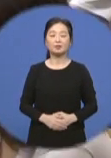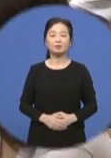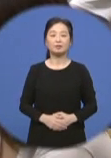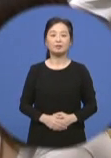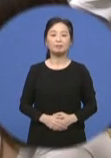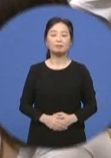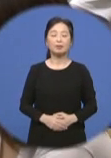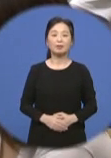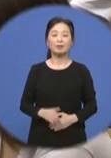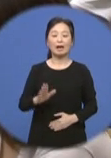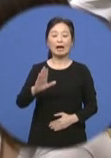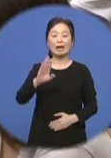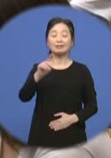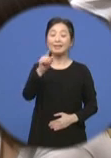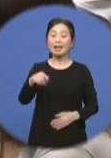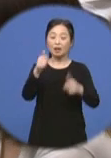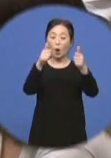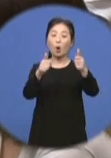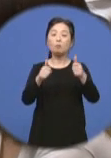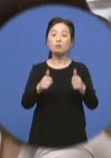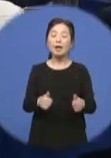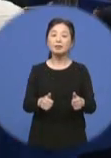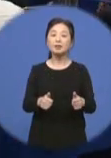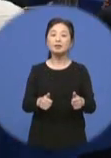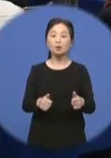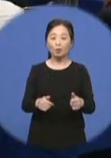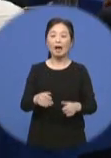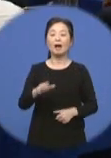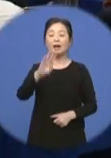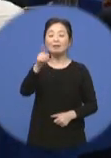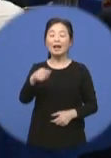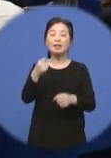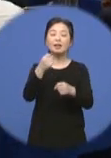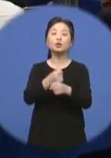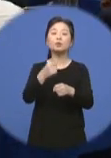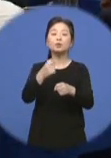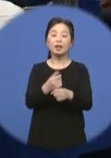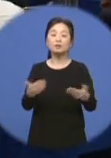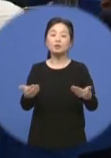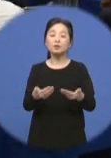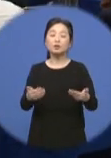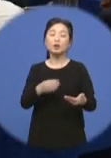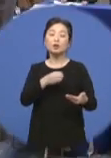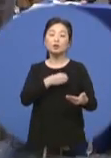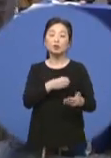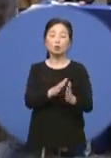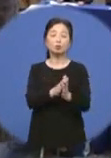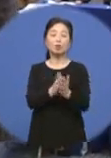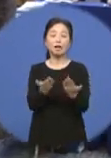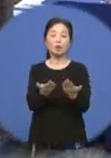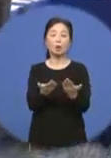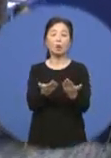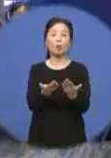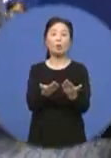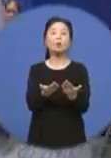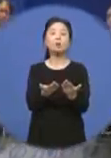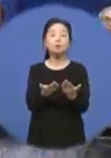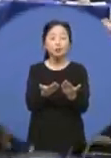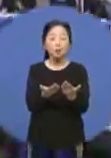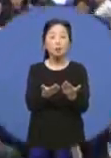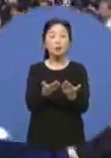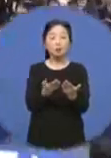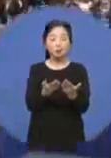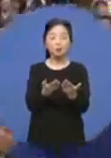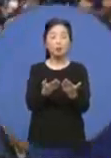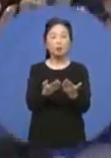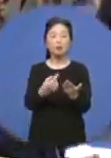ですね、県のホームページや県が作成しております就職ガイドなどにも女性活躍企業同盟